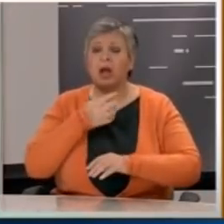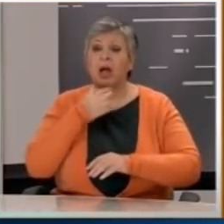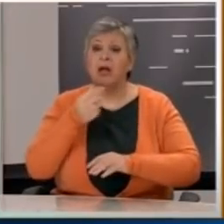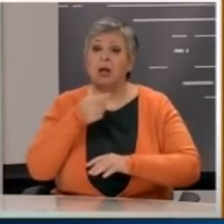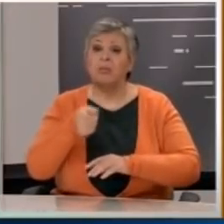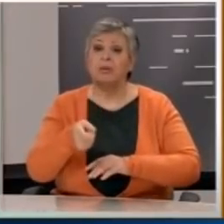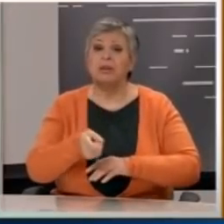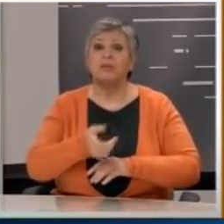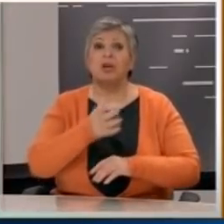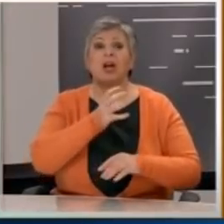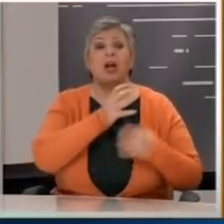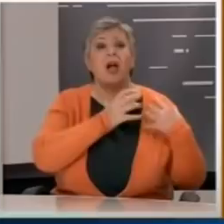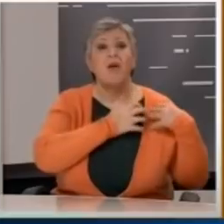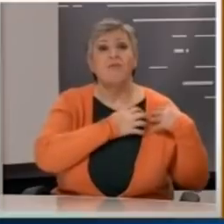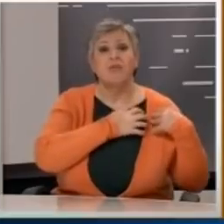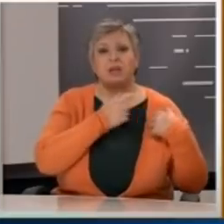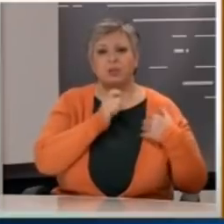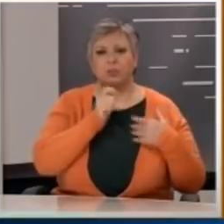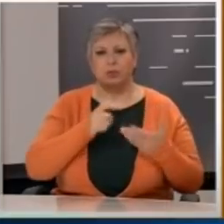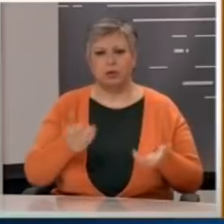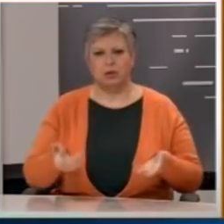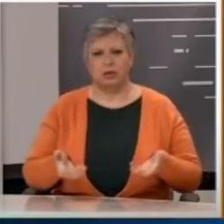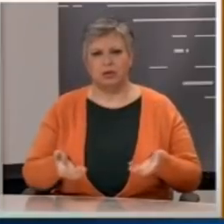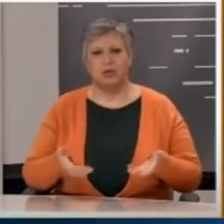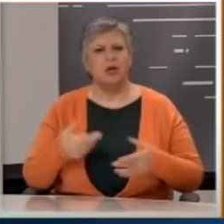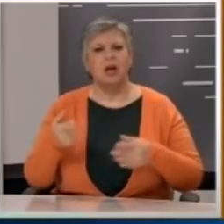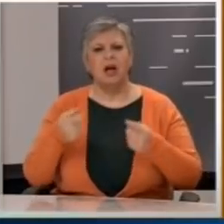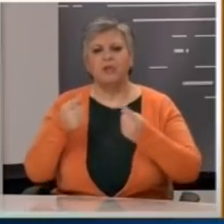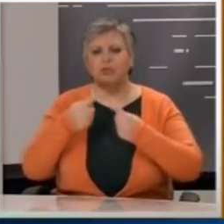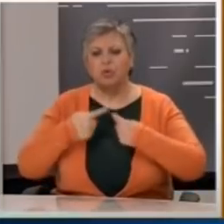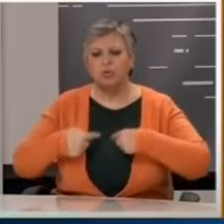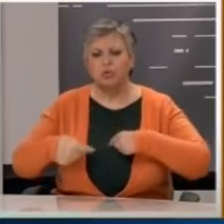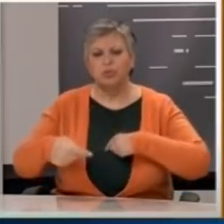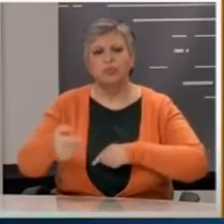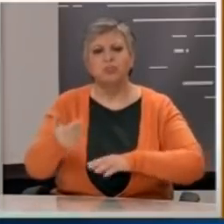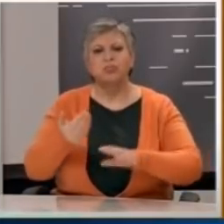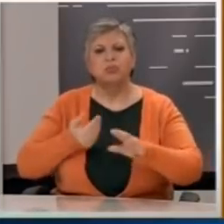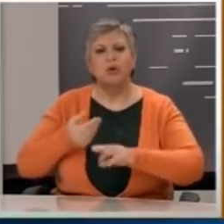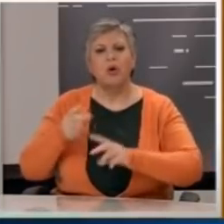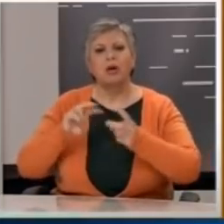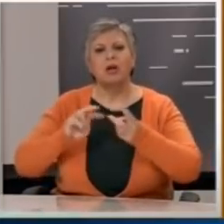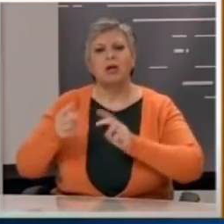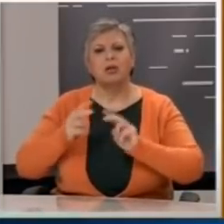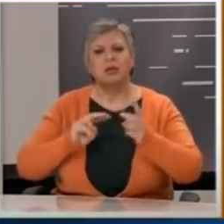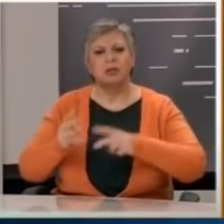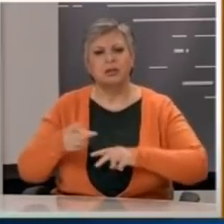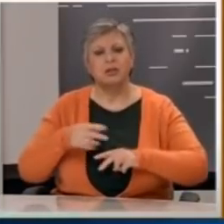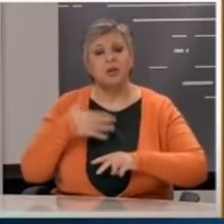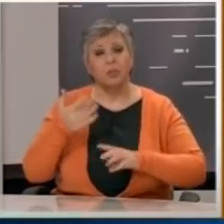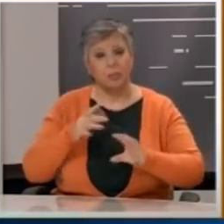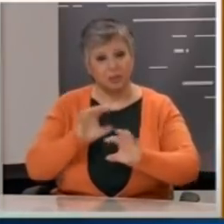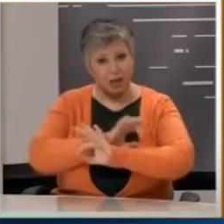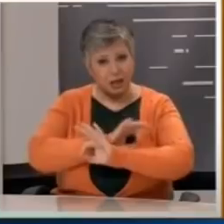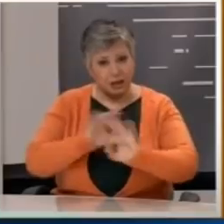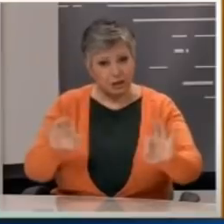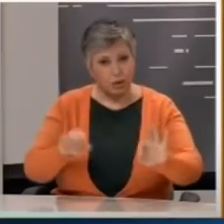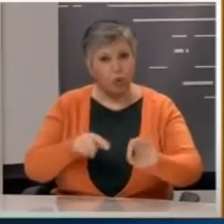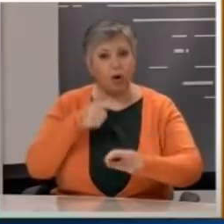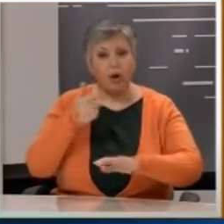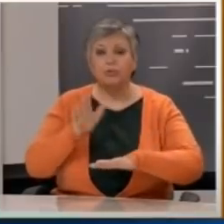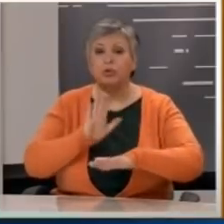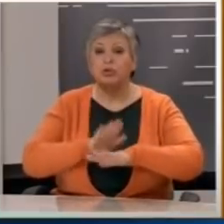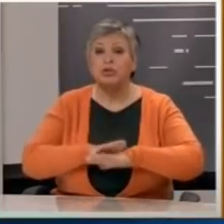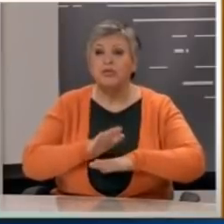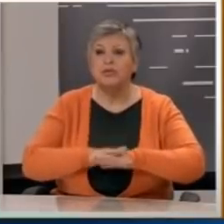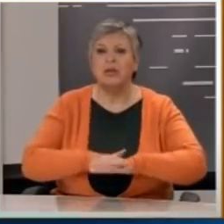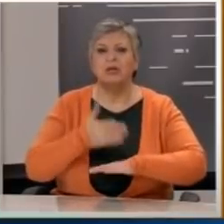ότι τις προανακριτικές τις διενεργούμε όταν έχουμε μια βεβαιότητα ύπαρξης ποινικών ευθυνών.